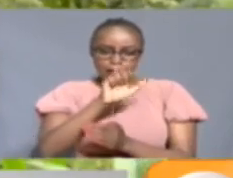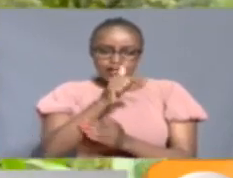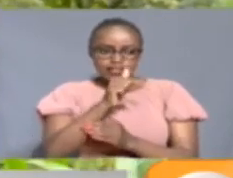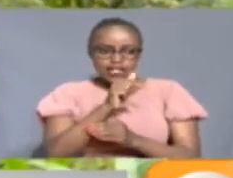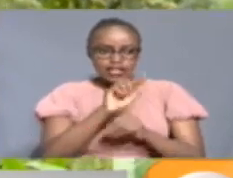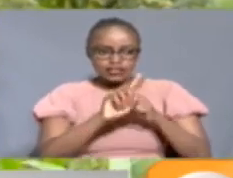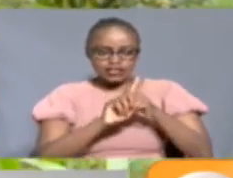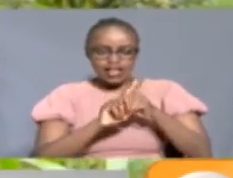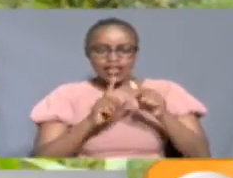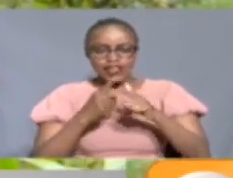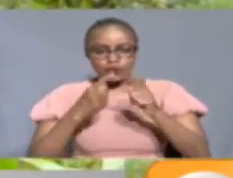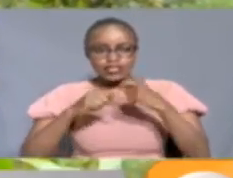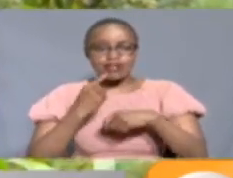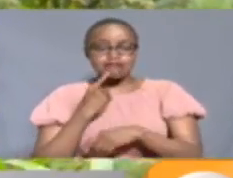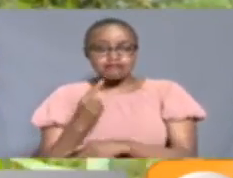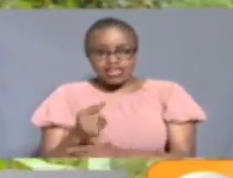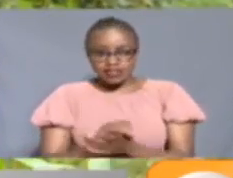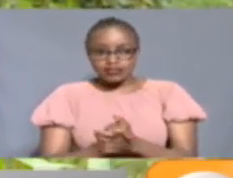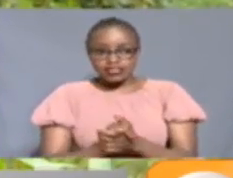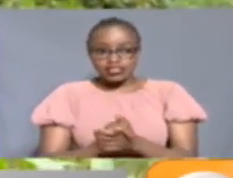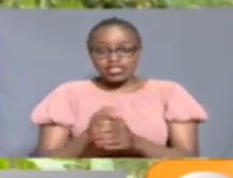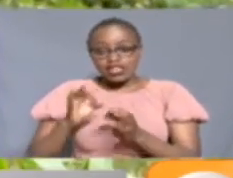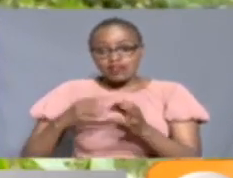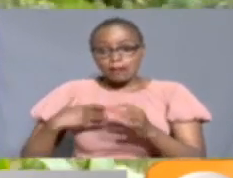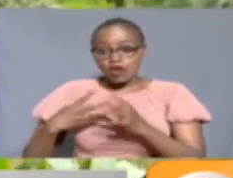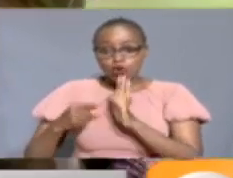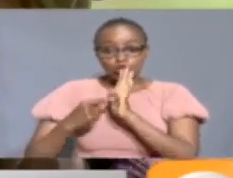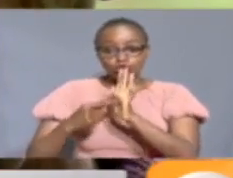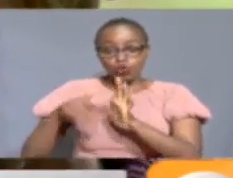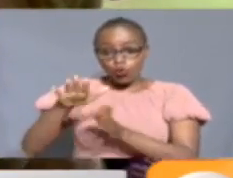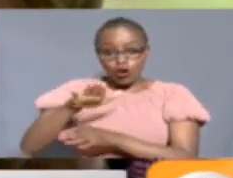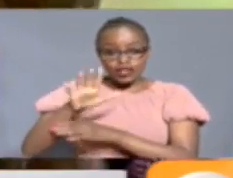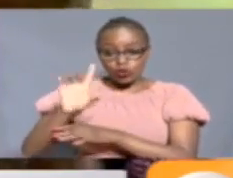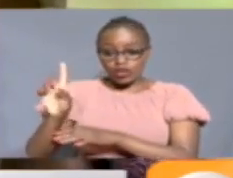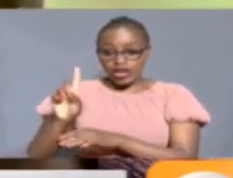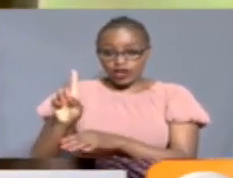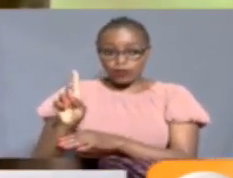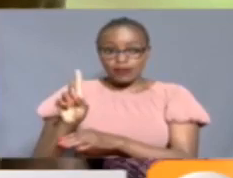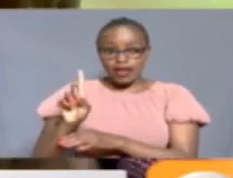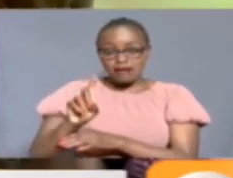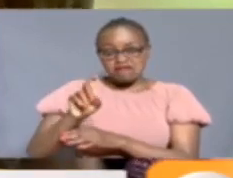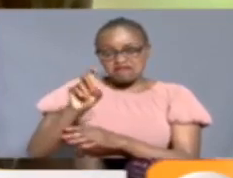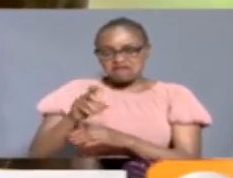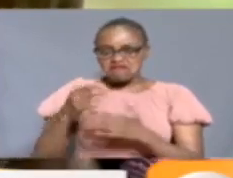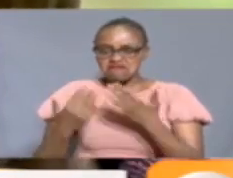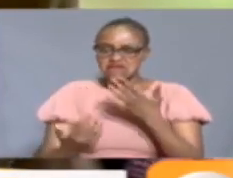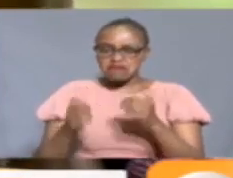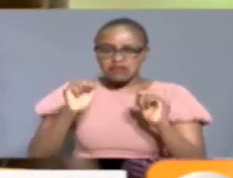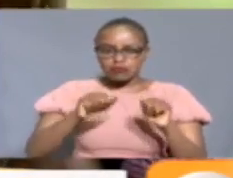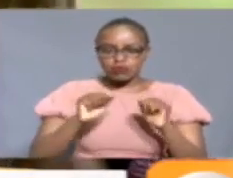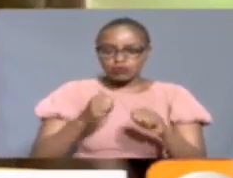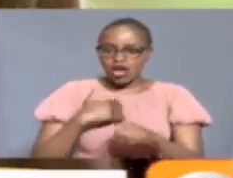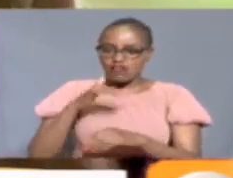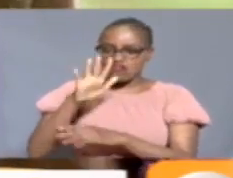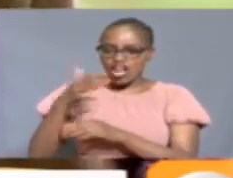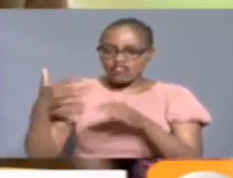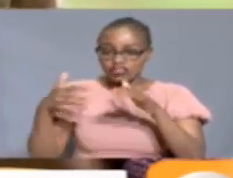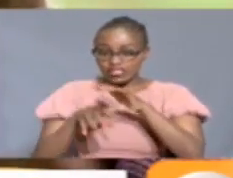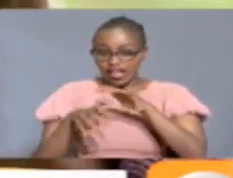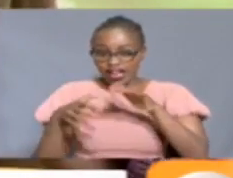tunauza 100. Tuseme kama ninaenda kama showground ya Nairobi, naweza kwenda kama na gunia kama 5